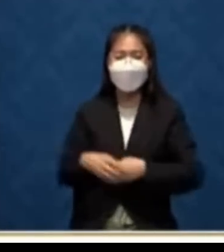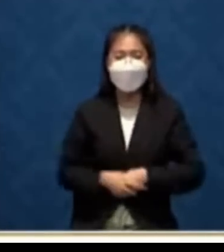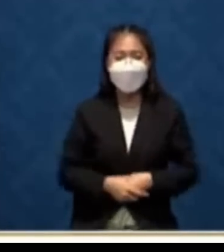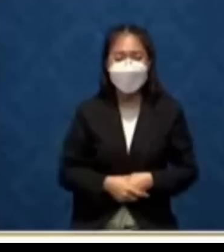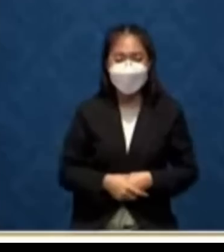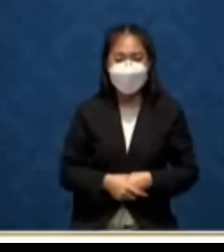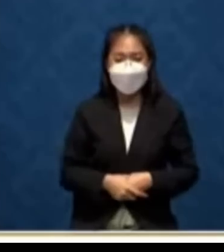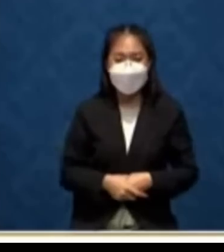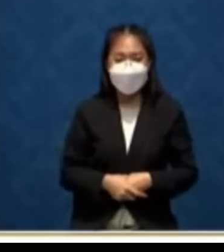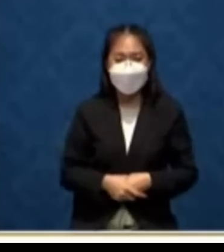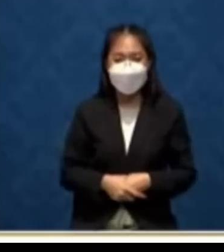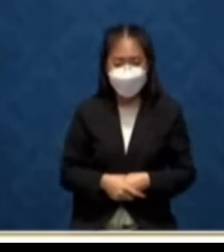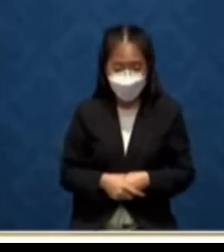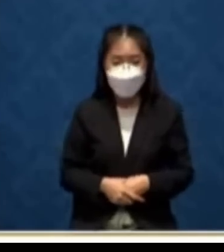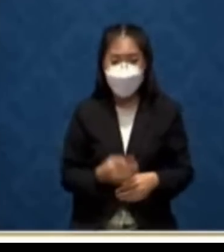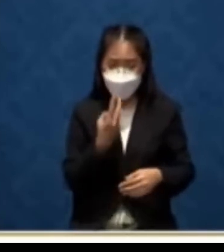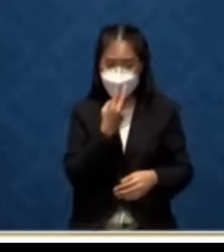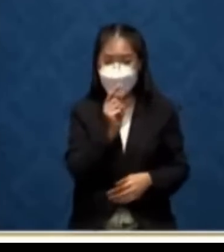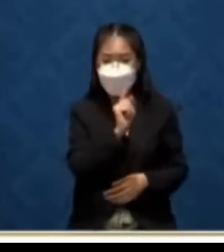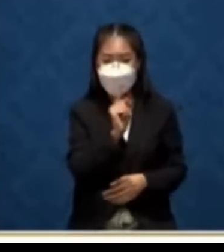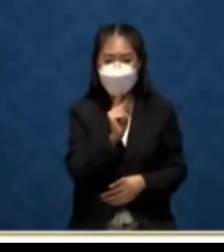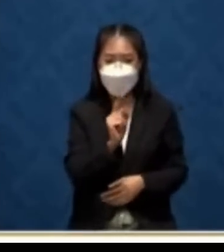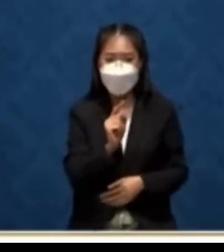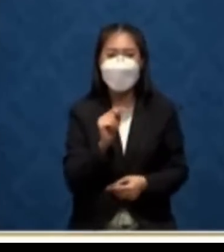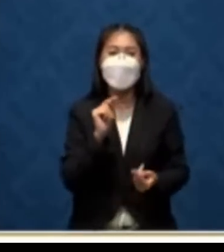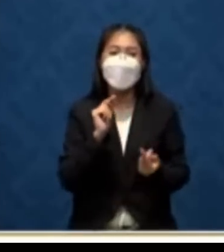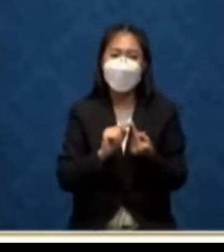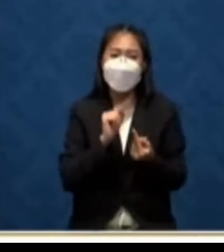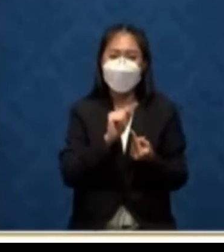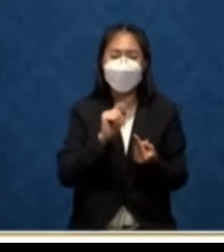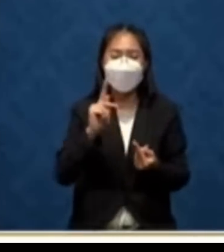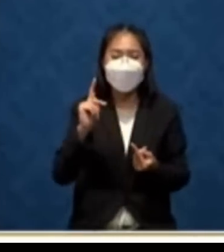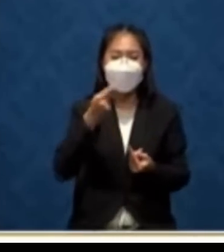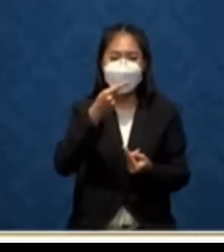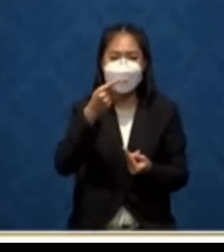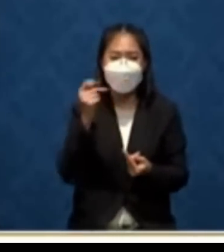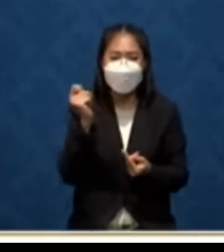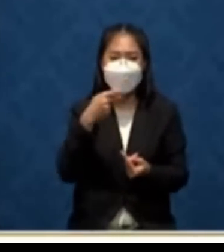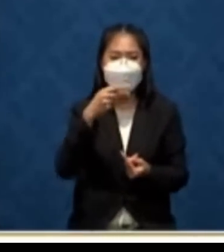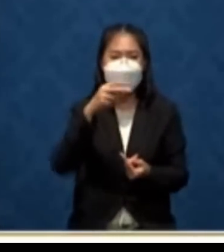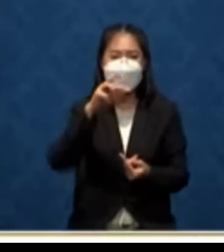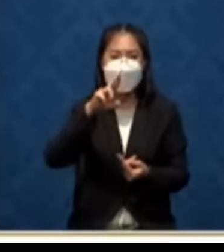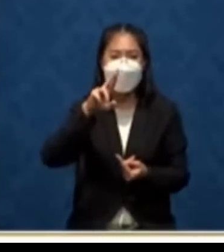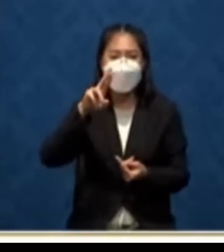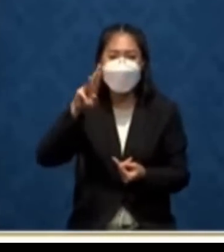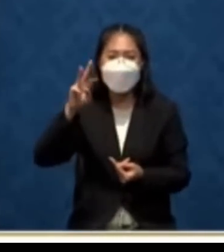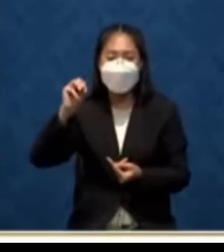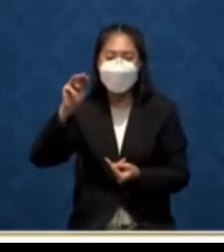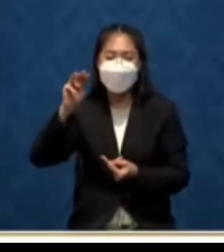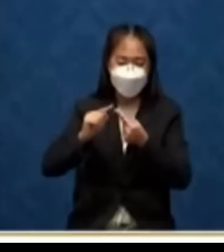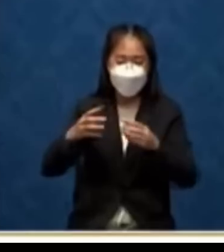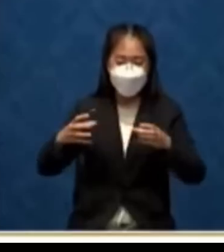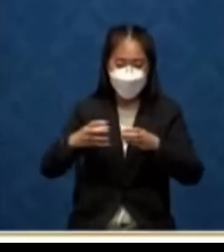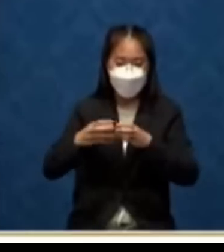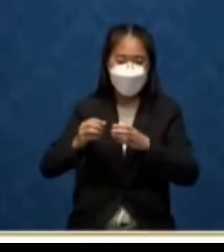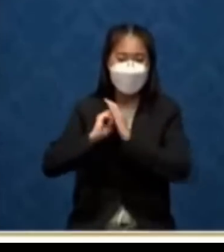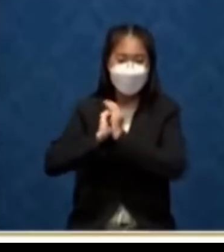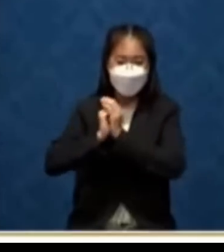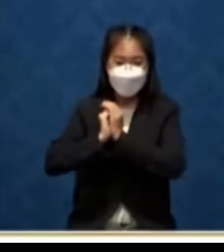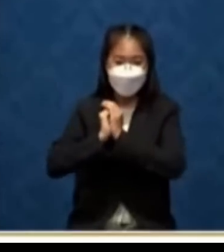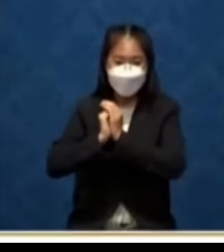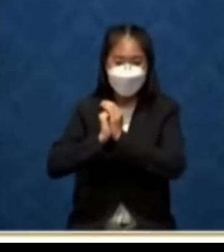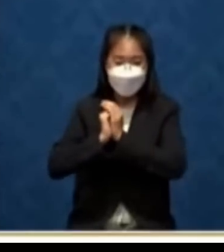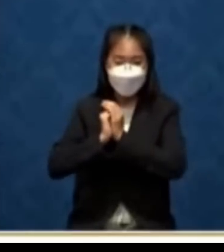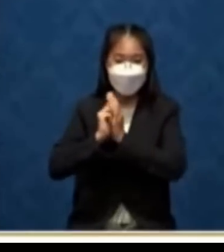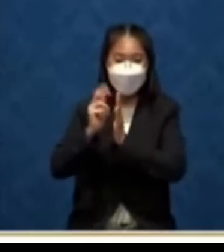ได้แบบนี้แสดงให้เห็นว่าคุณธรรมนัสมีบทบาทอย่างสำคัญในการดึงเอาจีนเทามาสนับส